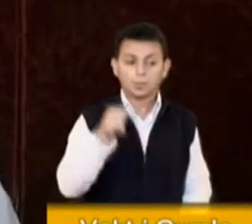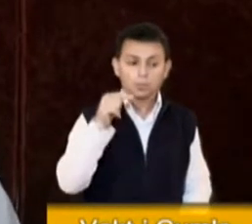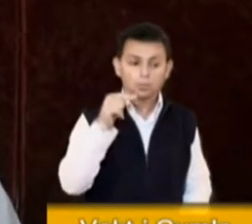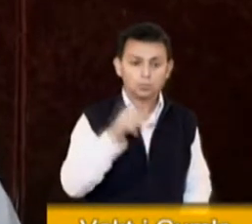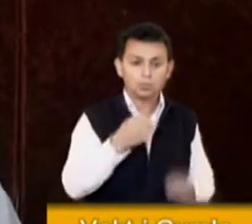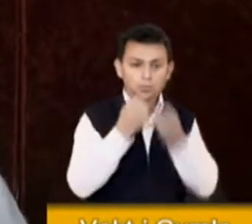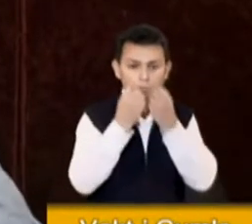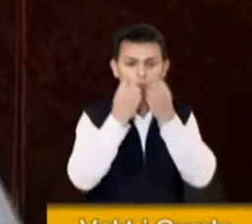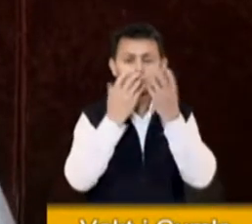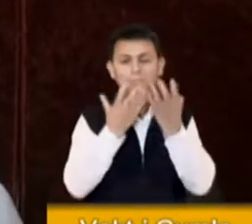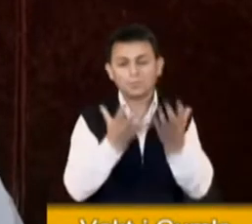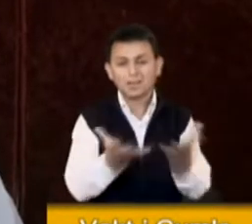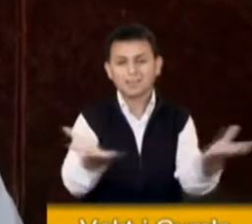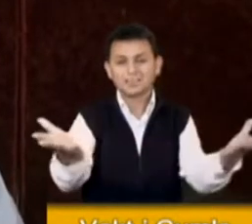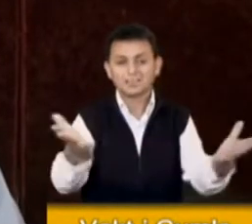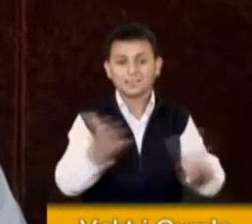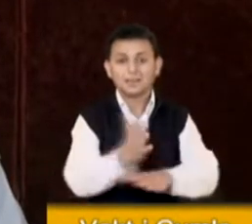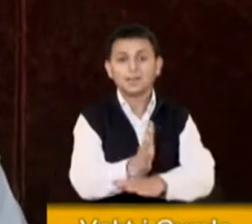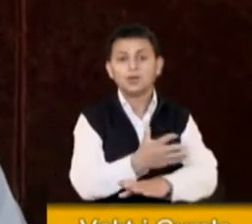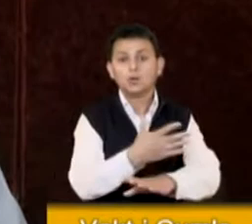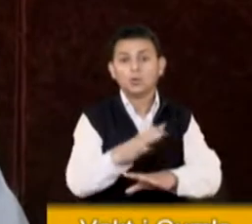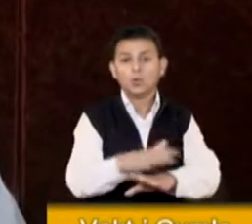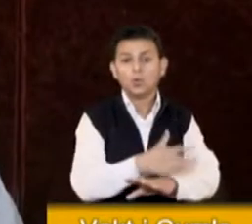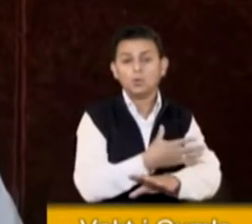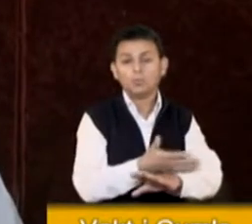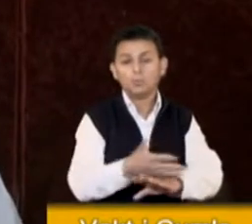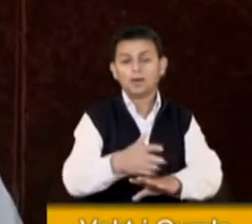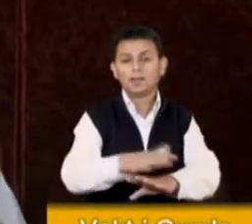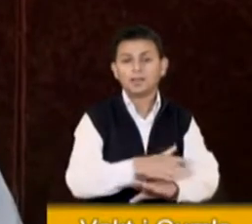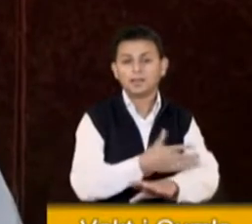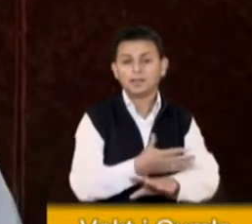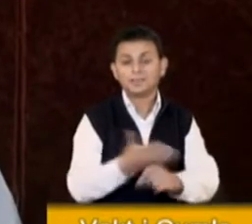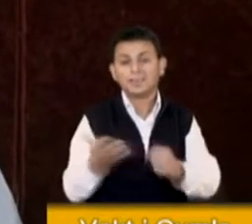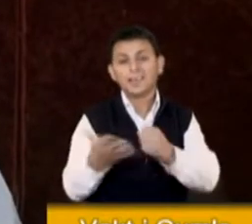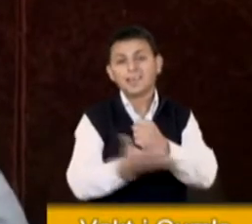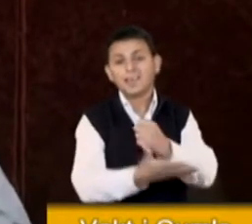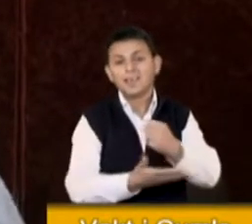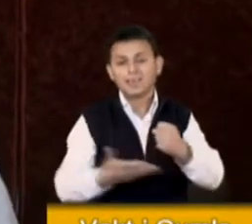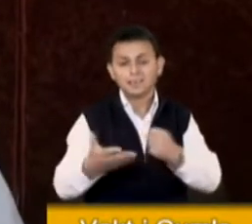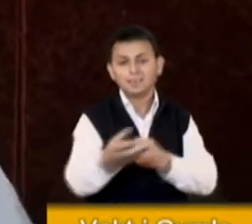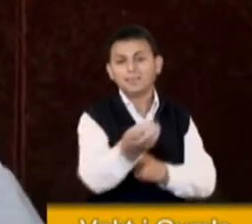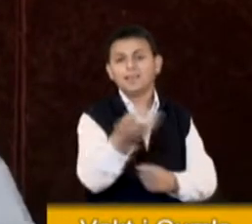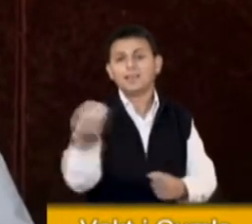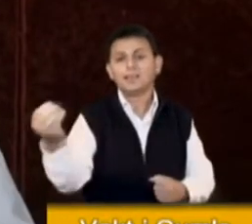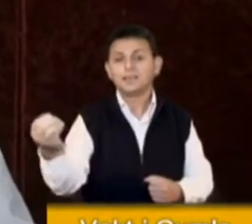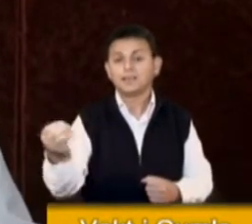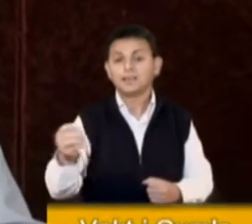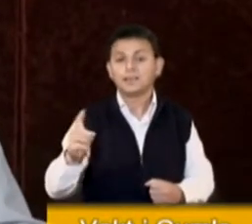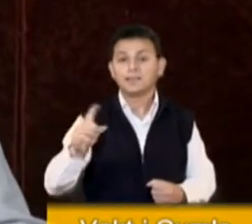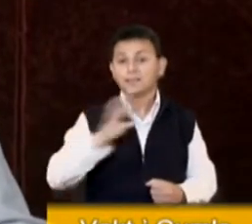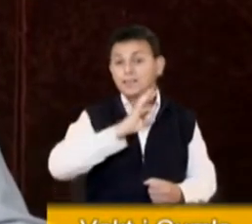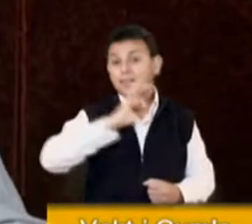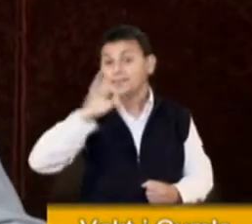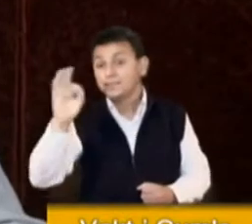bunun, bu bahçenin, bu bahçedeki mahsulatın, meyvelerin, ekinlerin hiçbir zaman